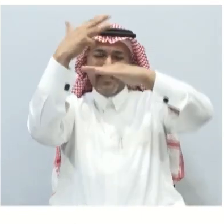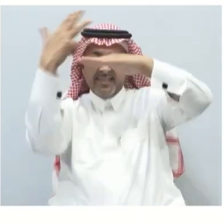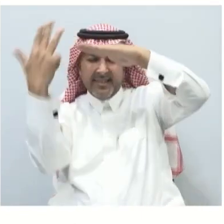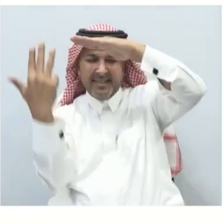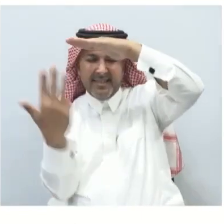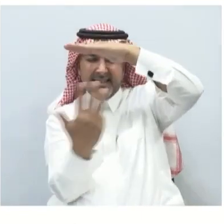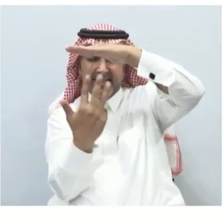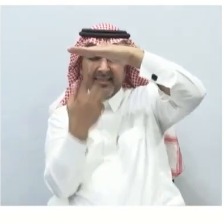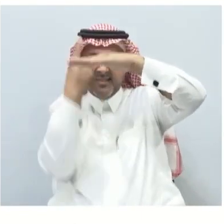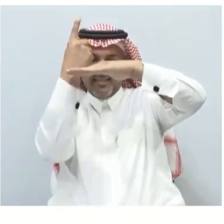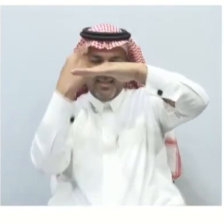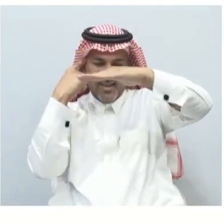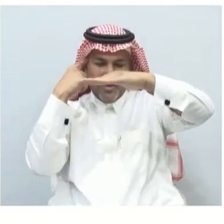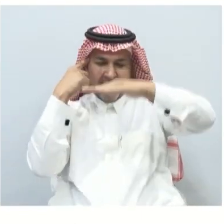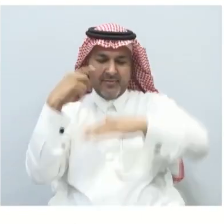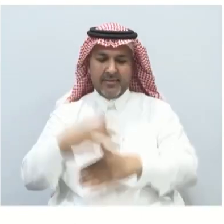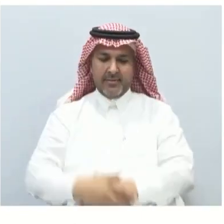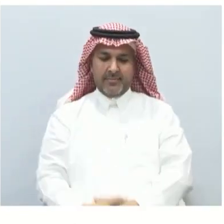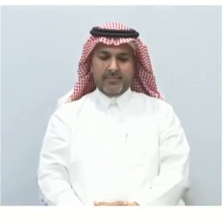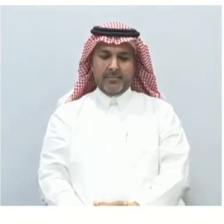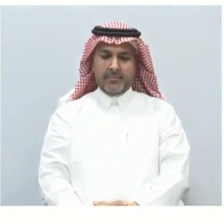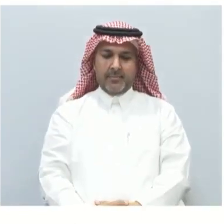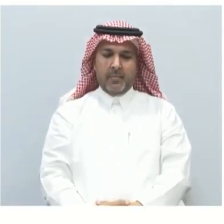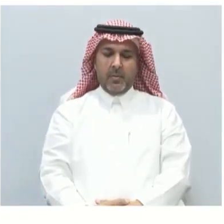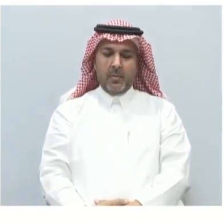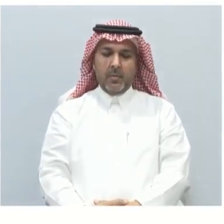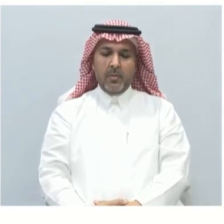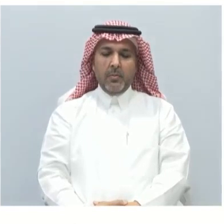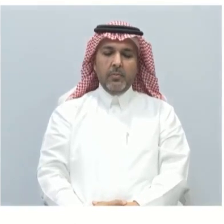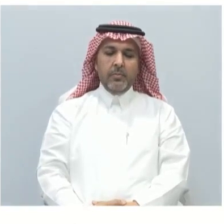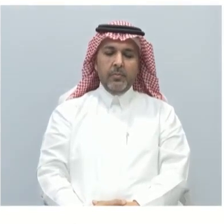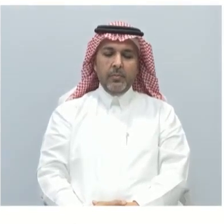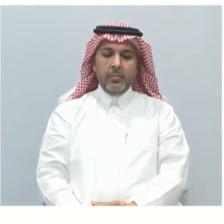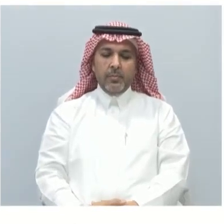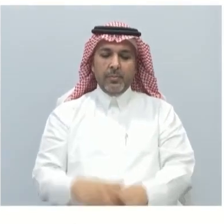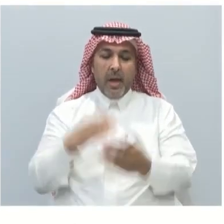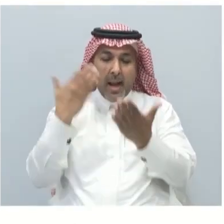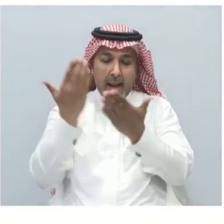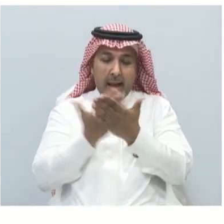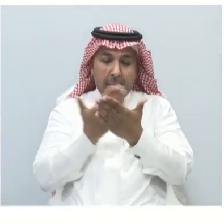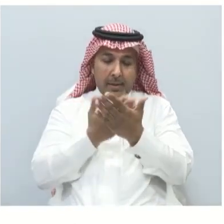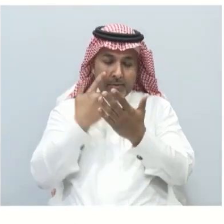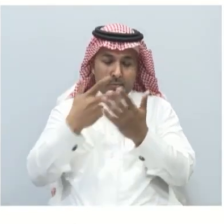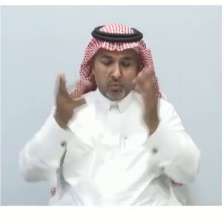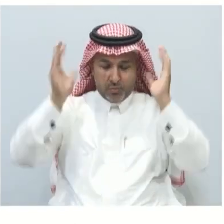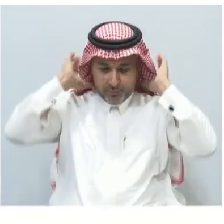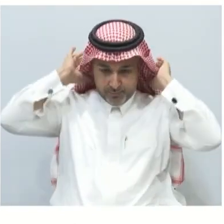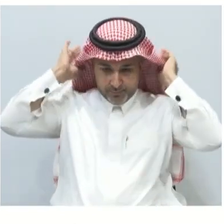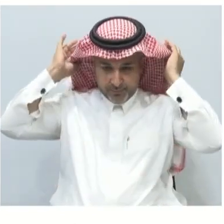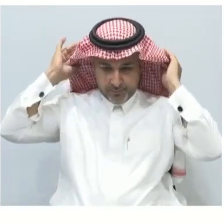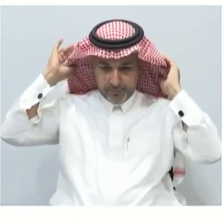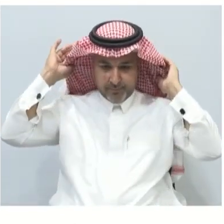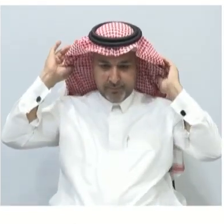تسع بهذا الشكل الحين لو جيت امثل راح اجد انه اذا كانت الاكس صفر فالواي واحد هذه نقطه